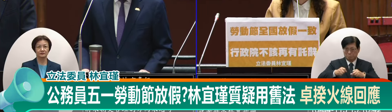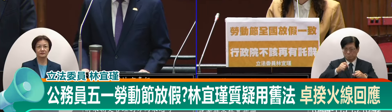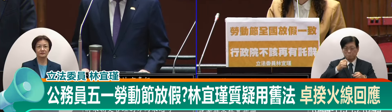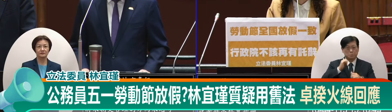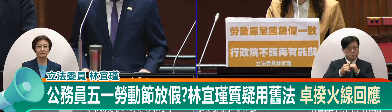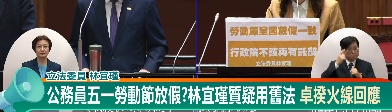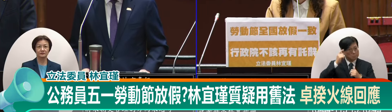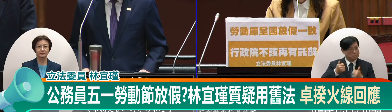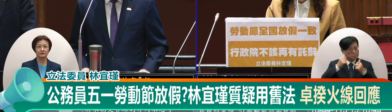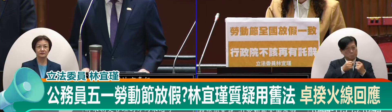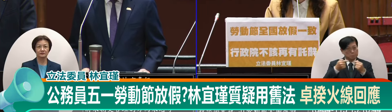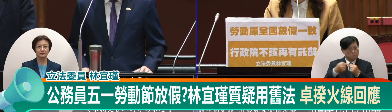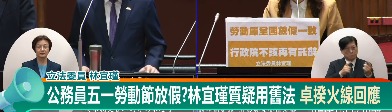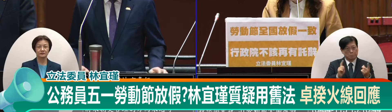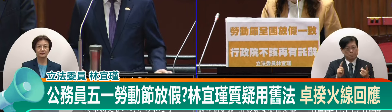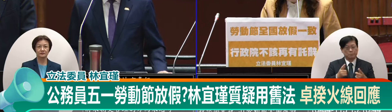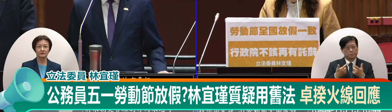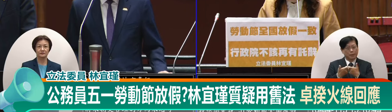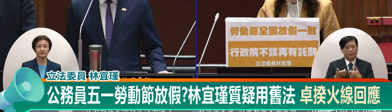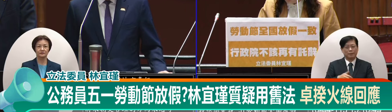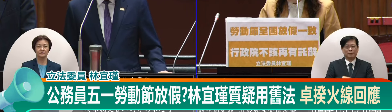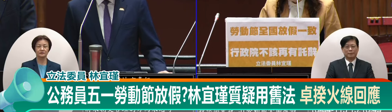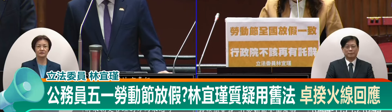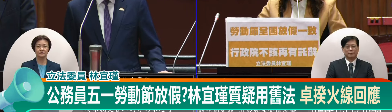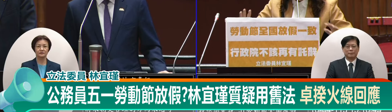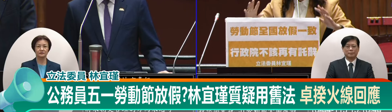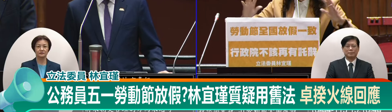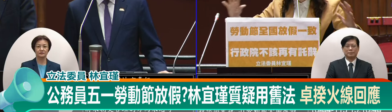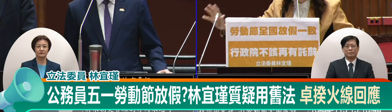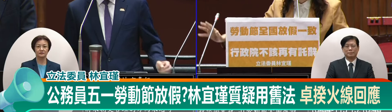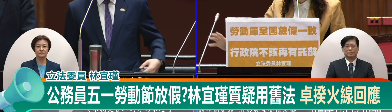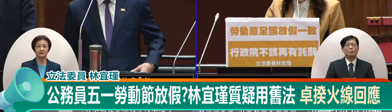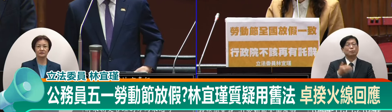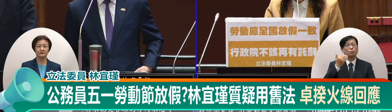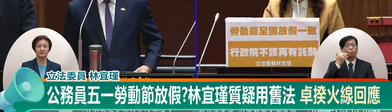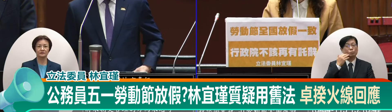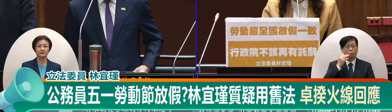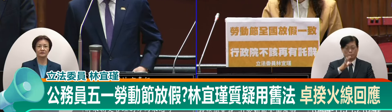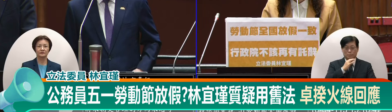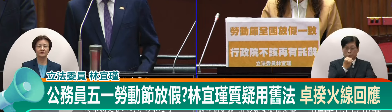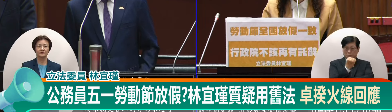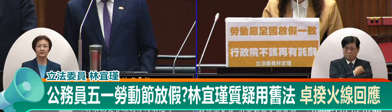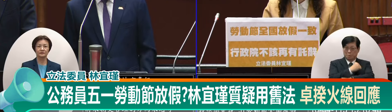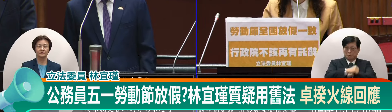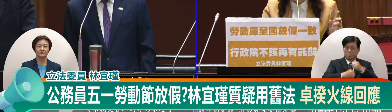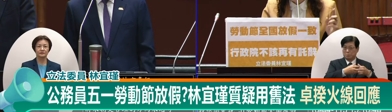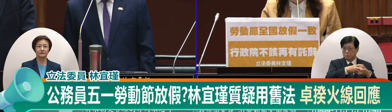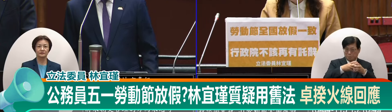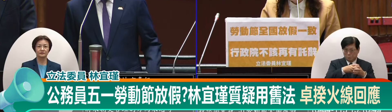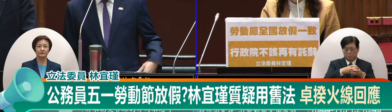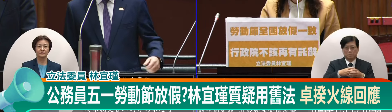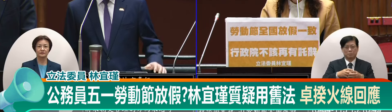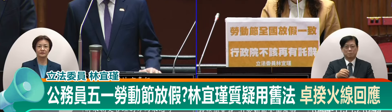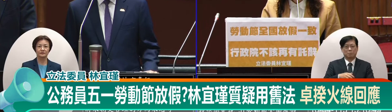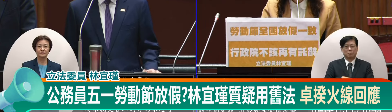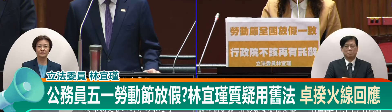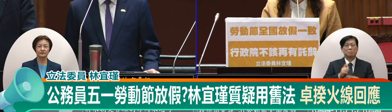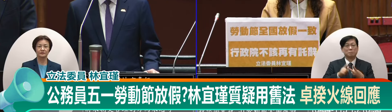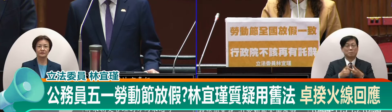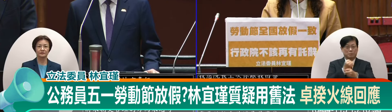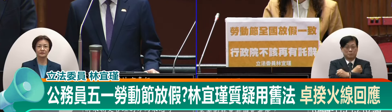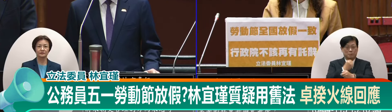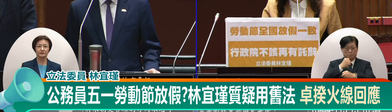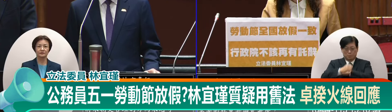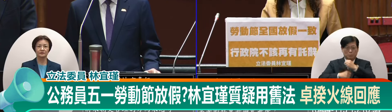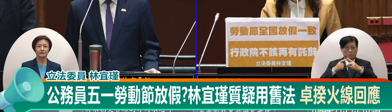社会共识？那我想当牵涉到劳动团结跟劳动